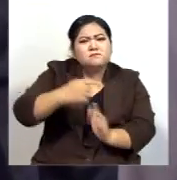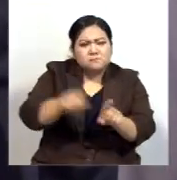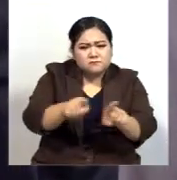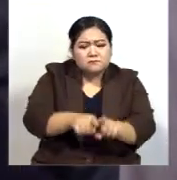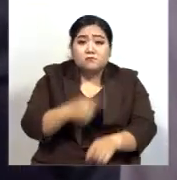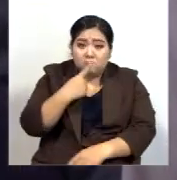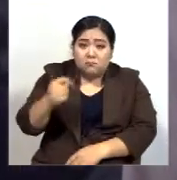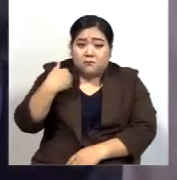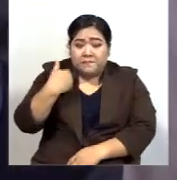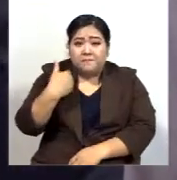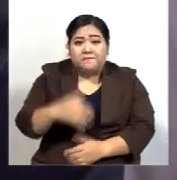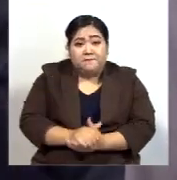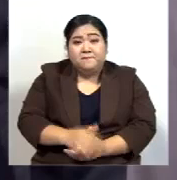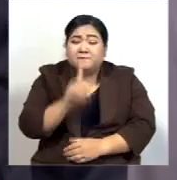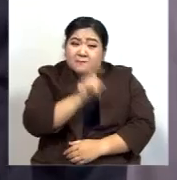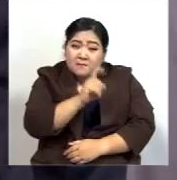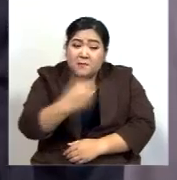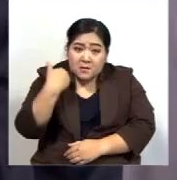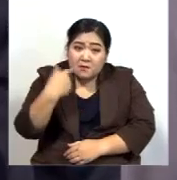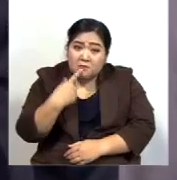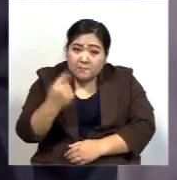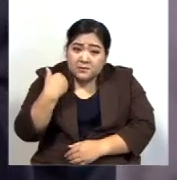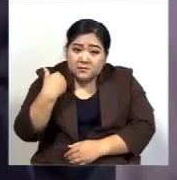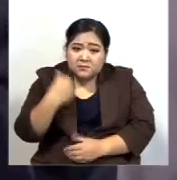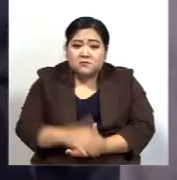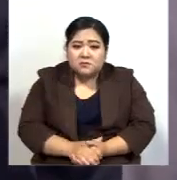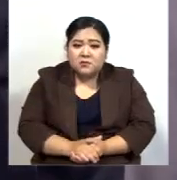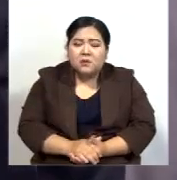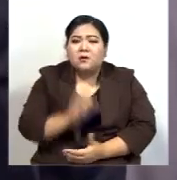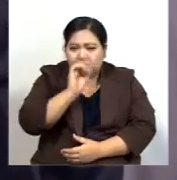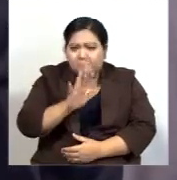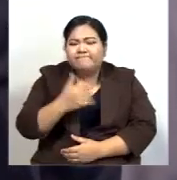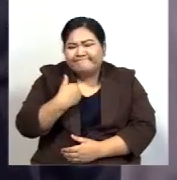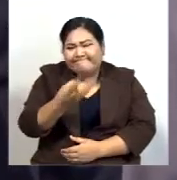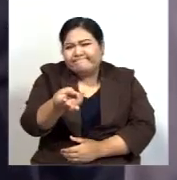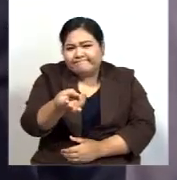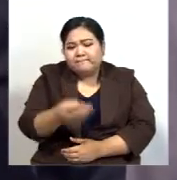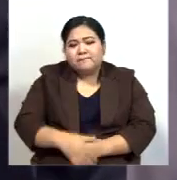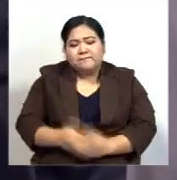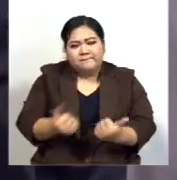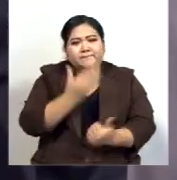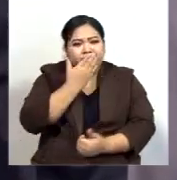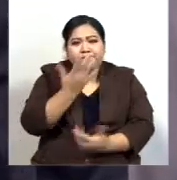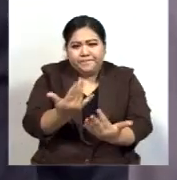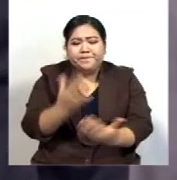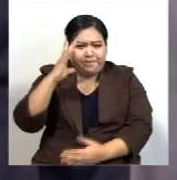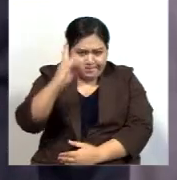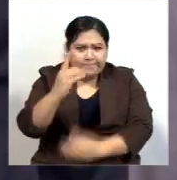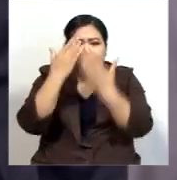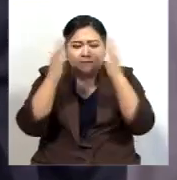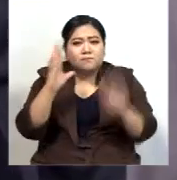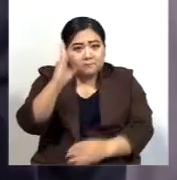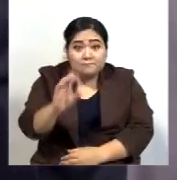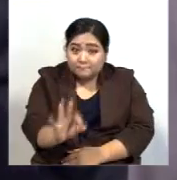าบอกไหมครับ เขาบอก แรงจูงใจครับผบ. เขาบอกเบื้องต้นนะครับแต่ผมก็บอกท่านไม่ได้เอาพรุ่งนี้ดีกว่า